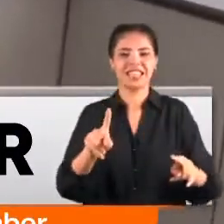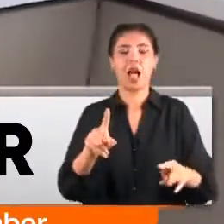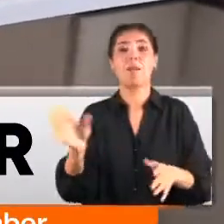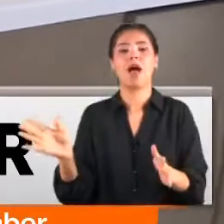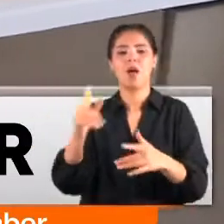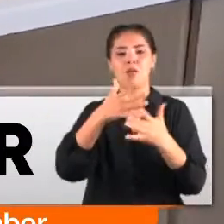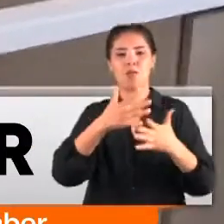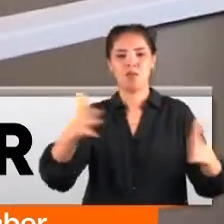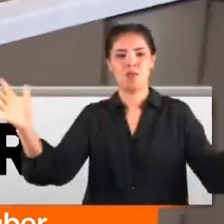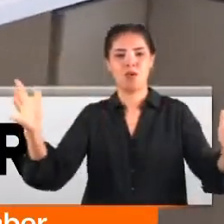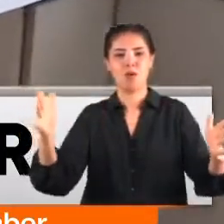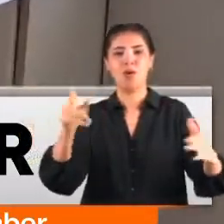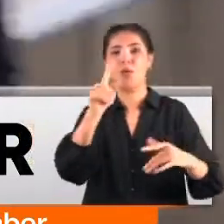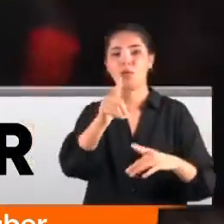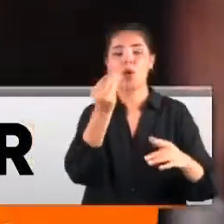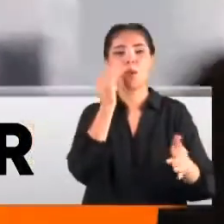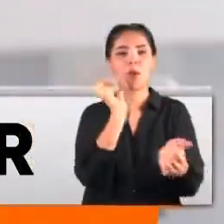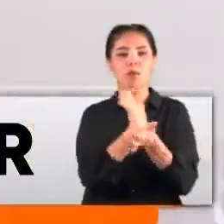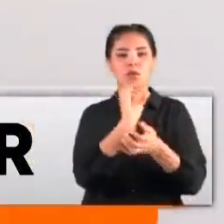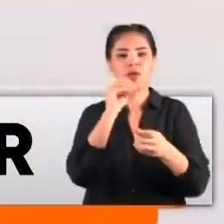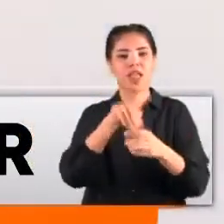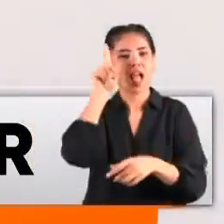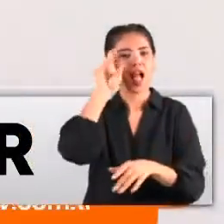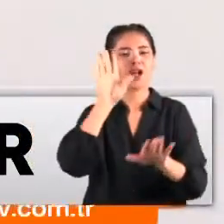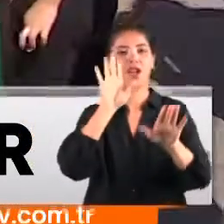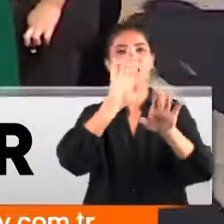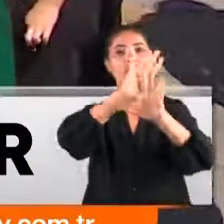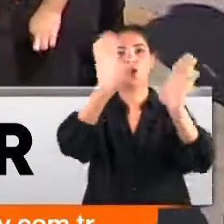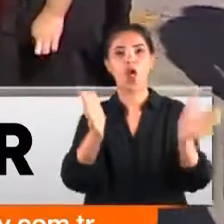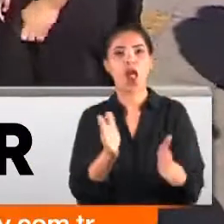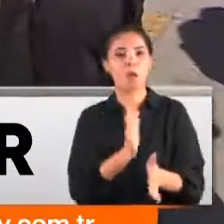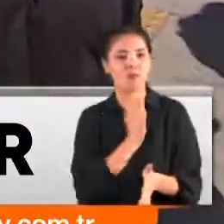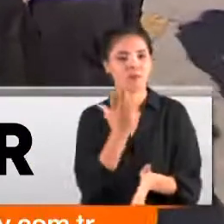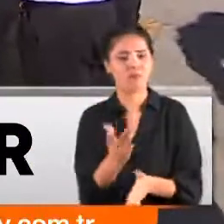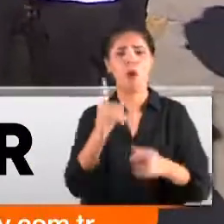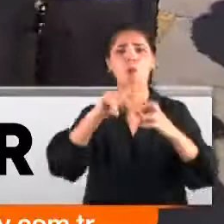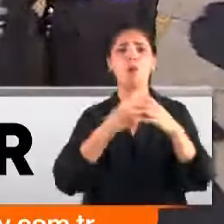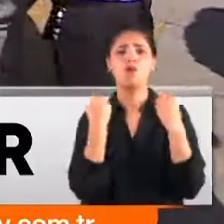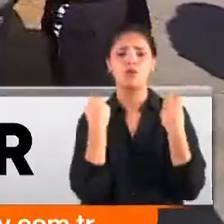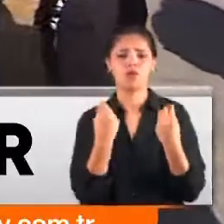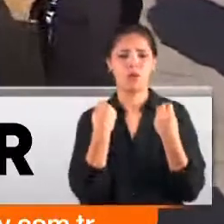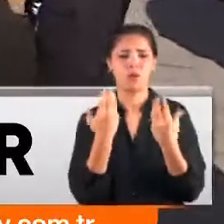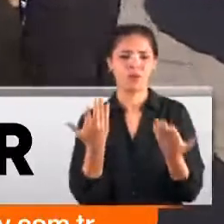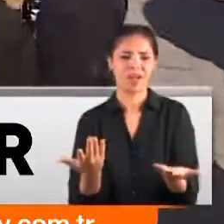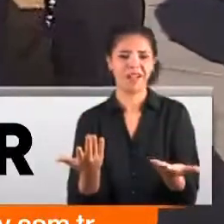gibi ferah. Aynı zamanda mutfakta akıllı dolaplar da var. Proje çok güzel, çok iyi.